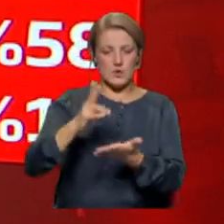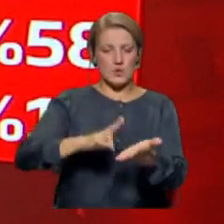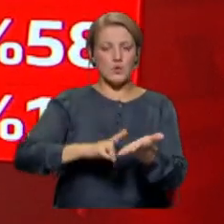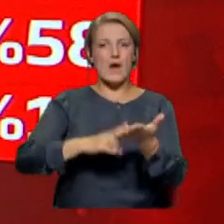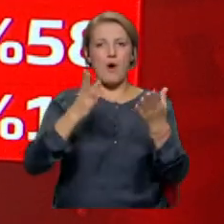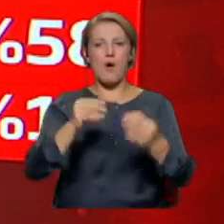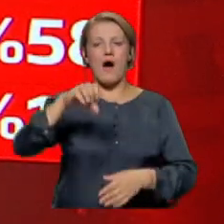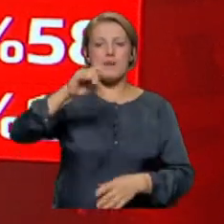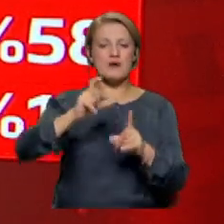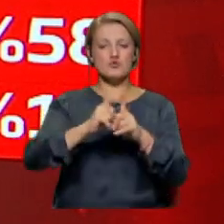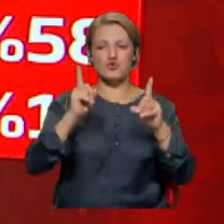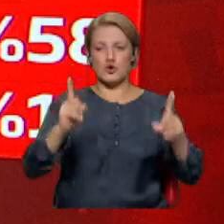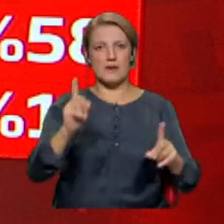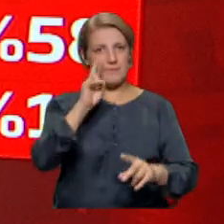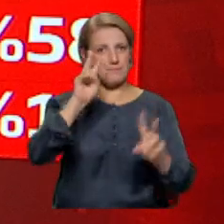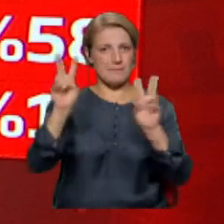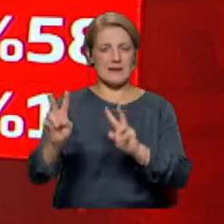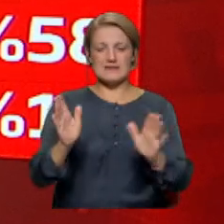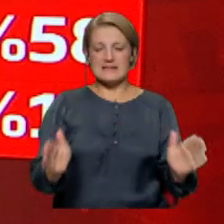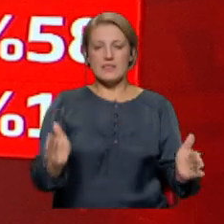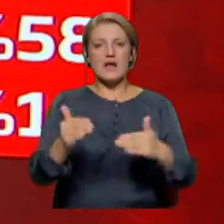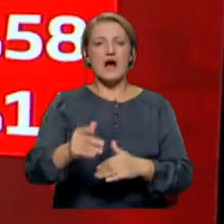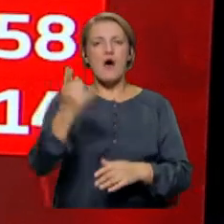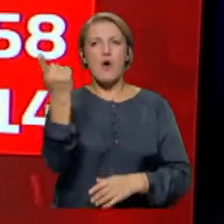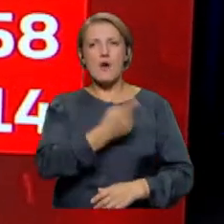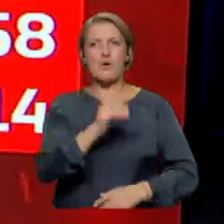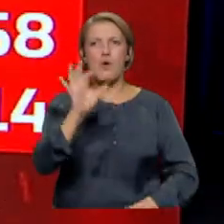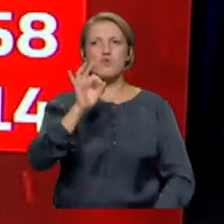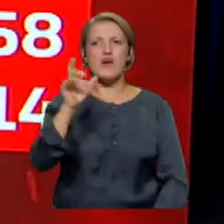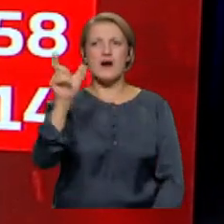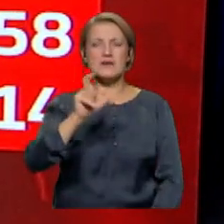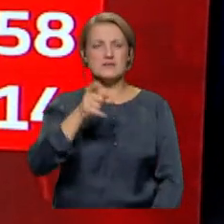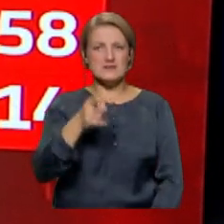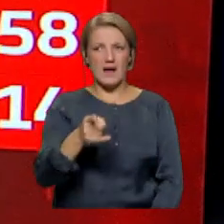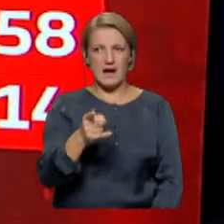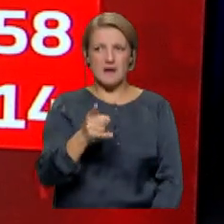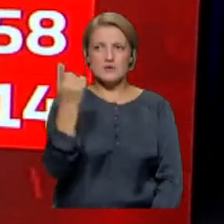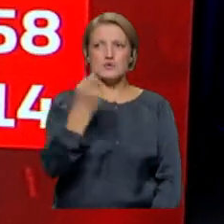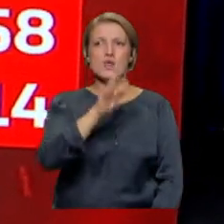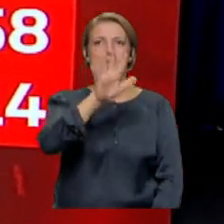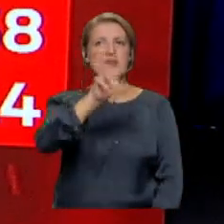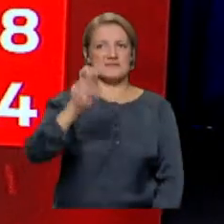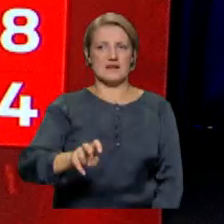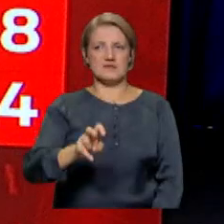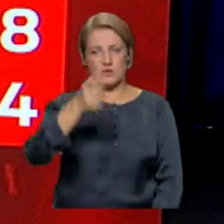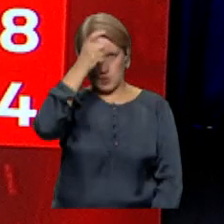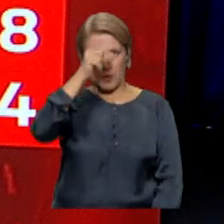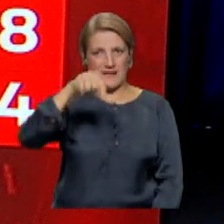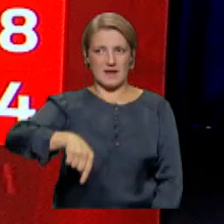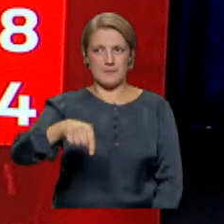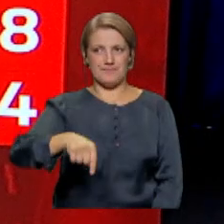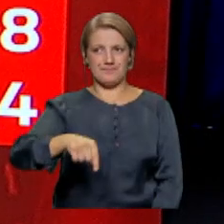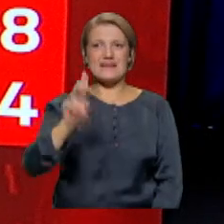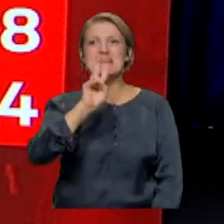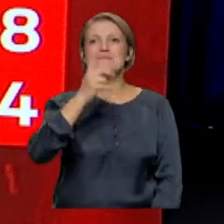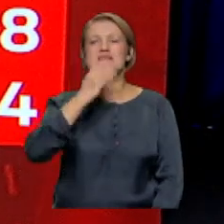AK Parti dönemine bir bakalım. Sendikalaşma oranı Ocak 2003'te %58'di Türkiye'de. 20